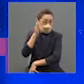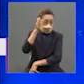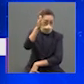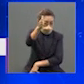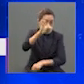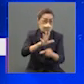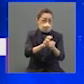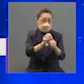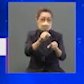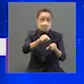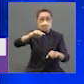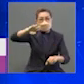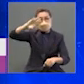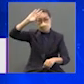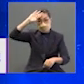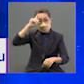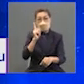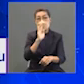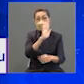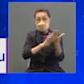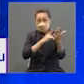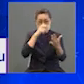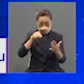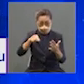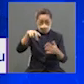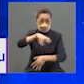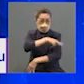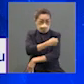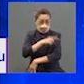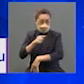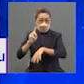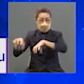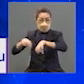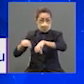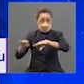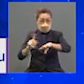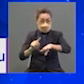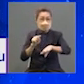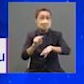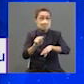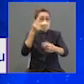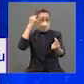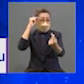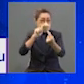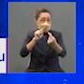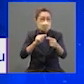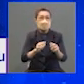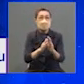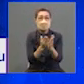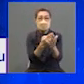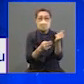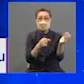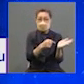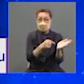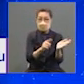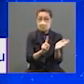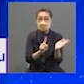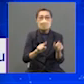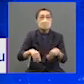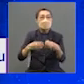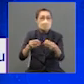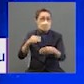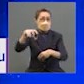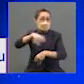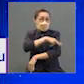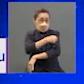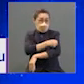ชวิทยาลัยสมาคมวิชาชีพแล้วก็ภาคส่วนต่างๆค่ะร่วมกันจัดทำแนวทางในการปฏิบัติสำหรับสถานพยาบาลในช่วงระยะเว